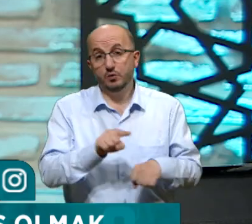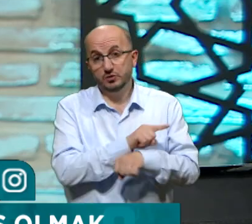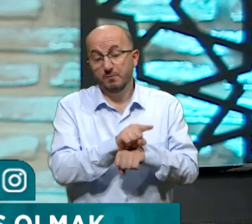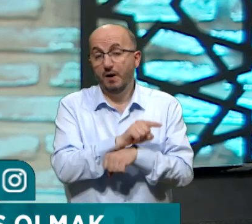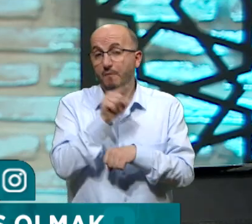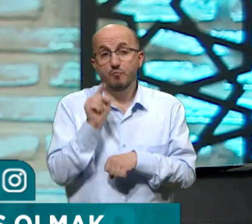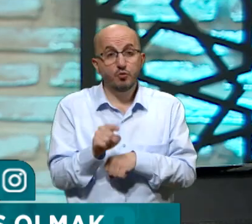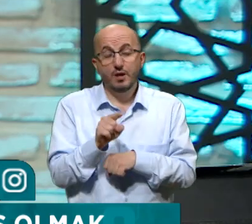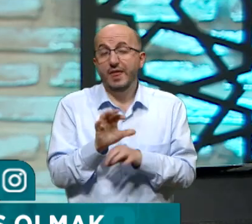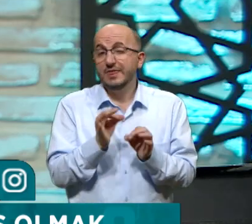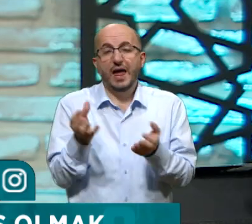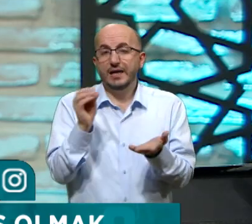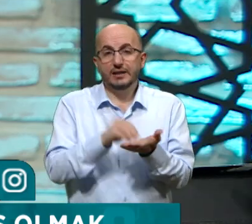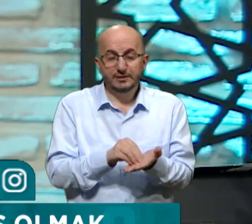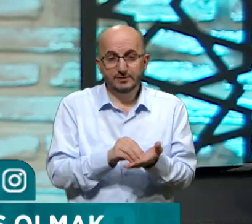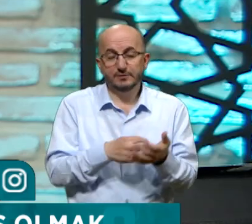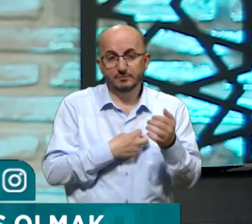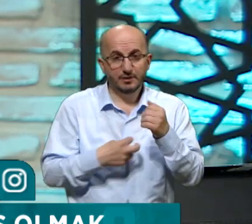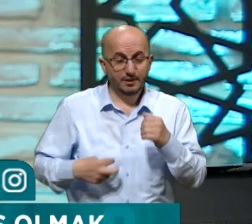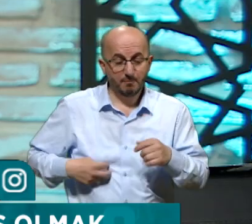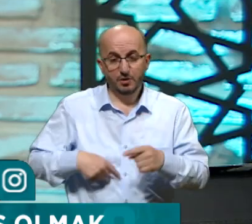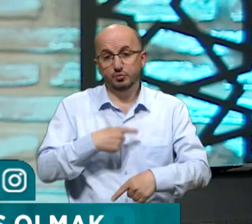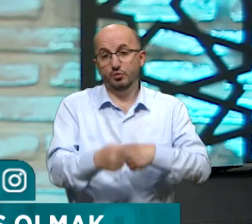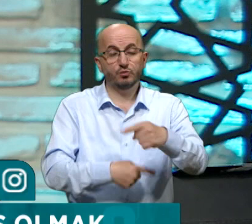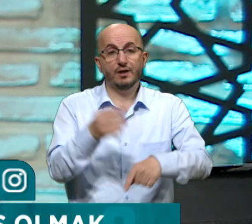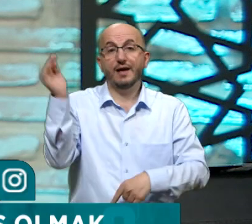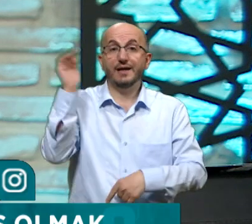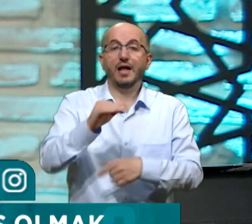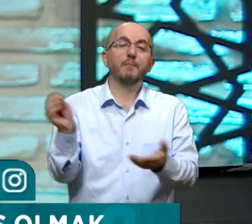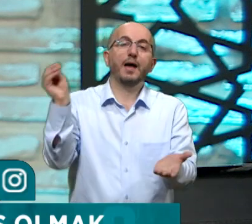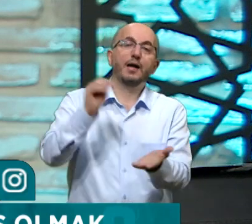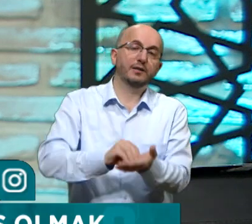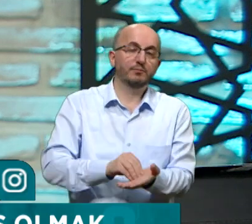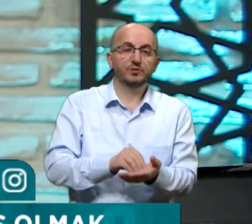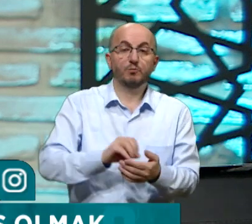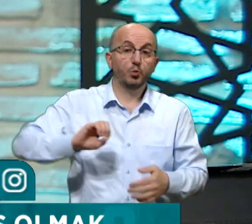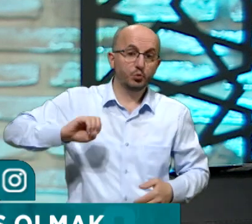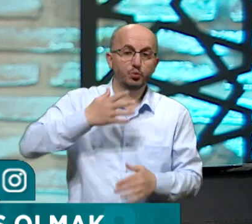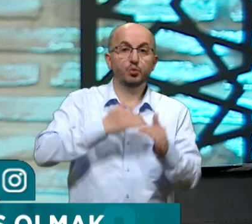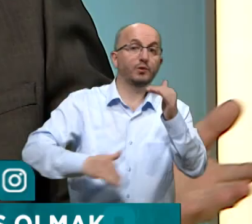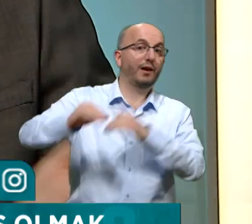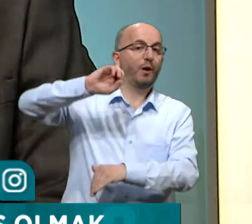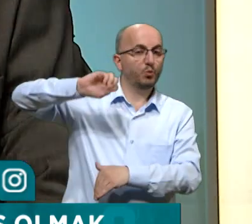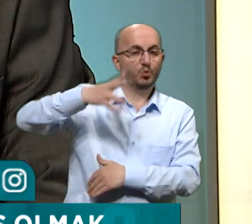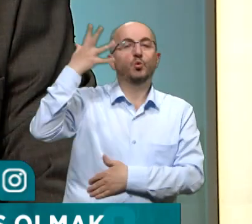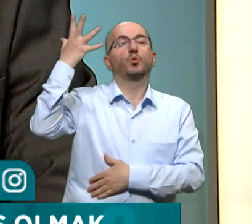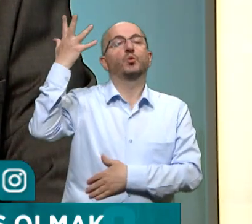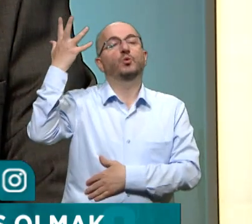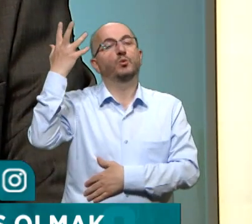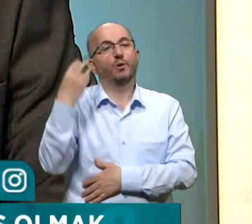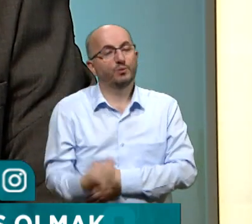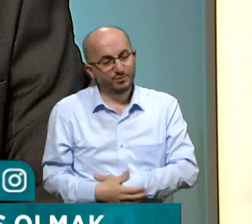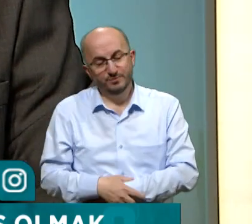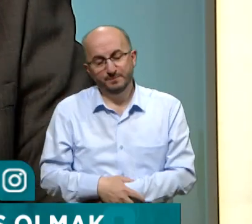buna bir ne eklemiş peygamber sözleri gelmeyi eklemiş O zaman bu nedir Nur'un Ala Nur Nur üzerine